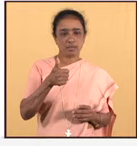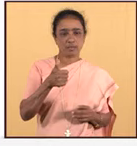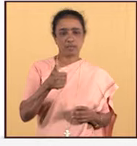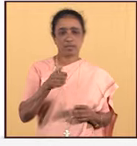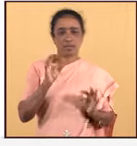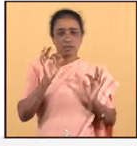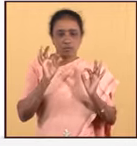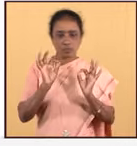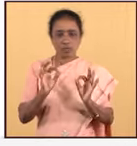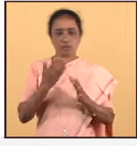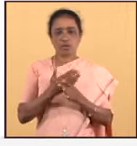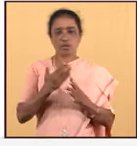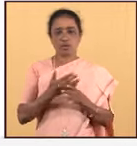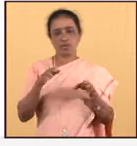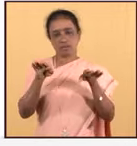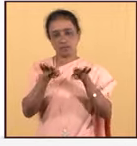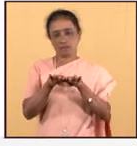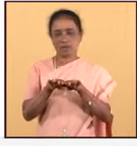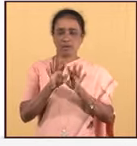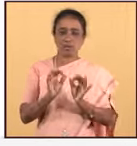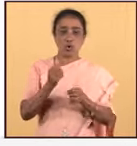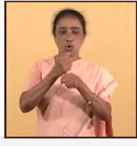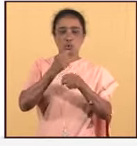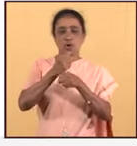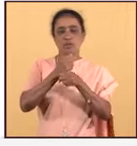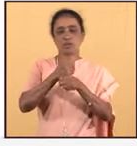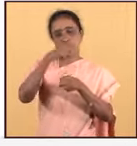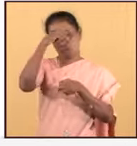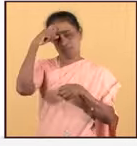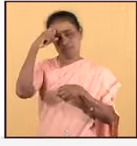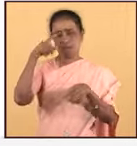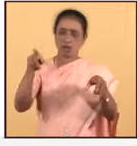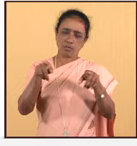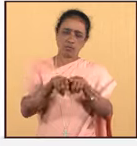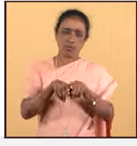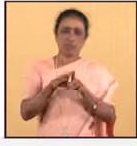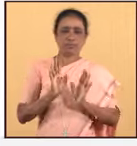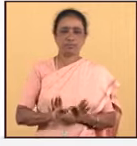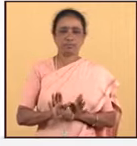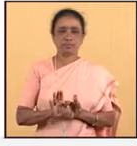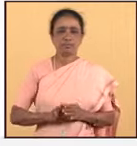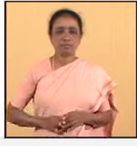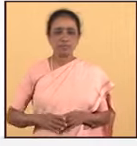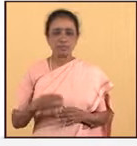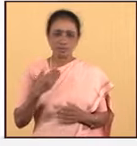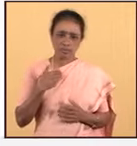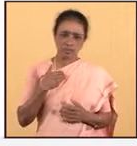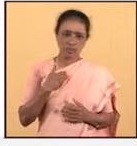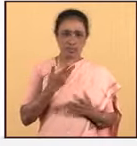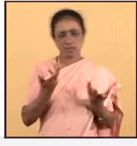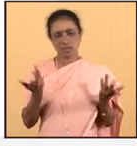பிரிவு 16 படி பொது வேலை வாய்ப்பில் சமமான வாய்ப்பு அளித்தல். எங்கே அப்படின்னா, வேலை வாய்ப்பில்,